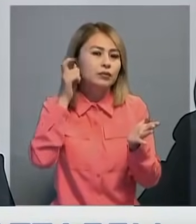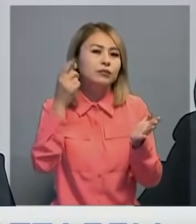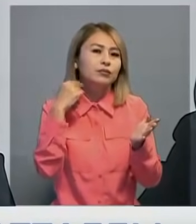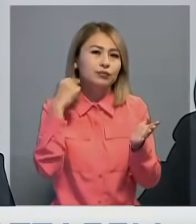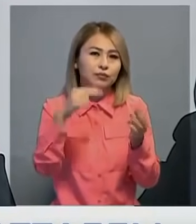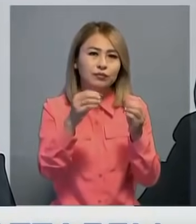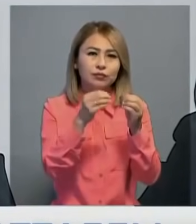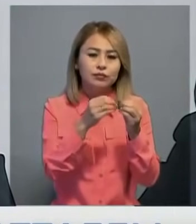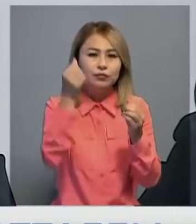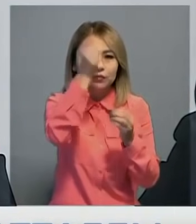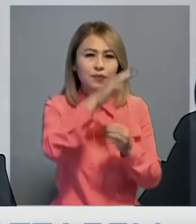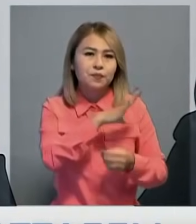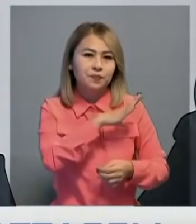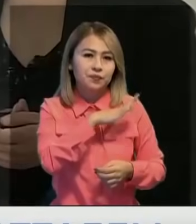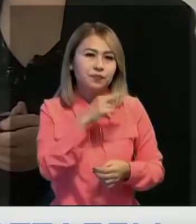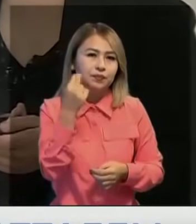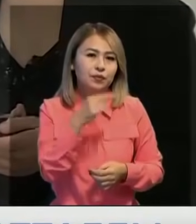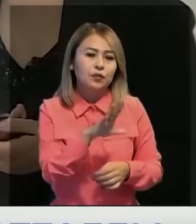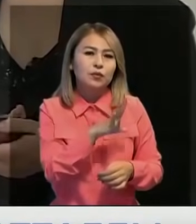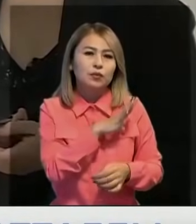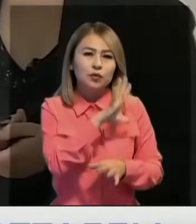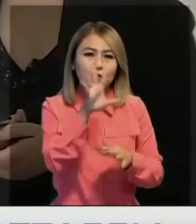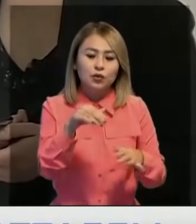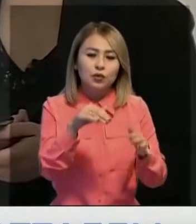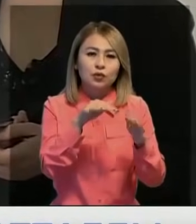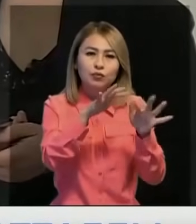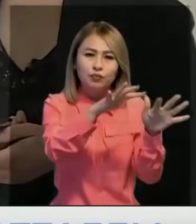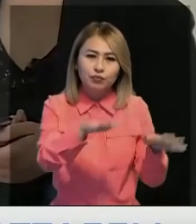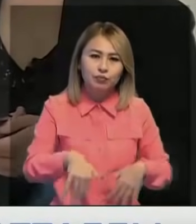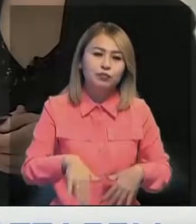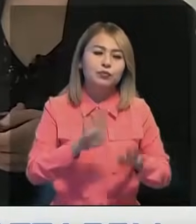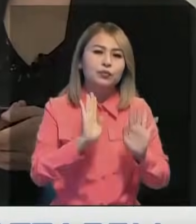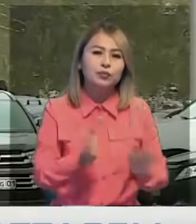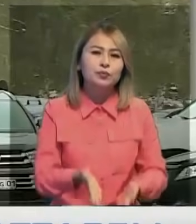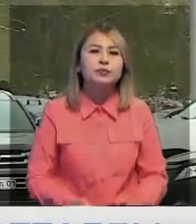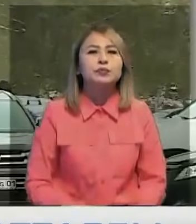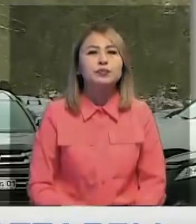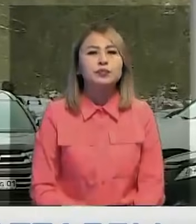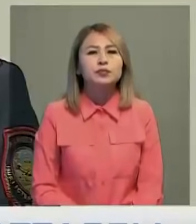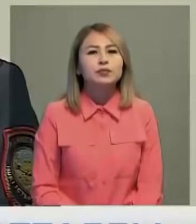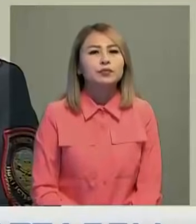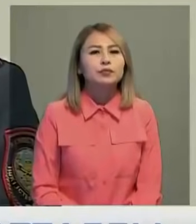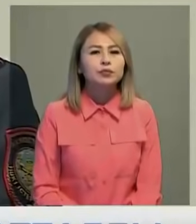тіпті 10 жылға абақтыға қамалып жатады. Дүние мүлкін түгел тәркілейді.